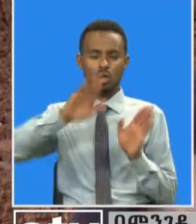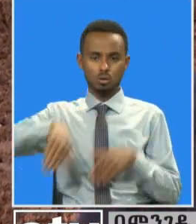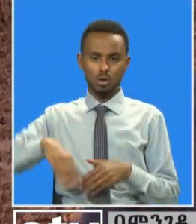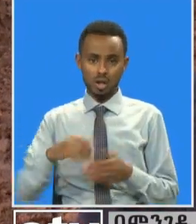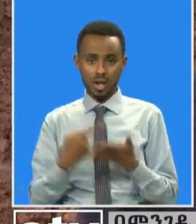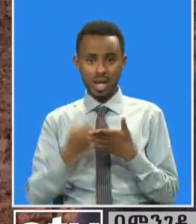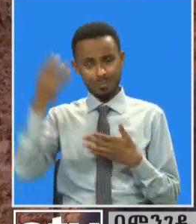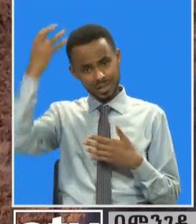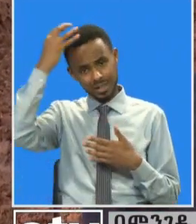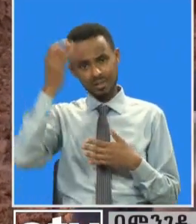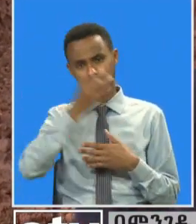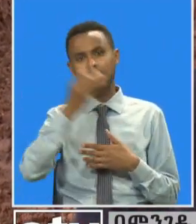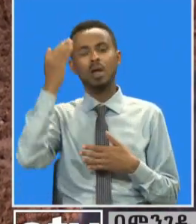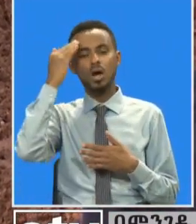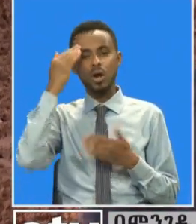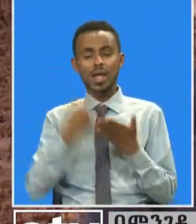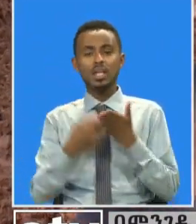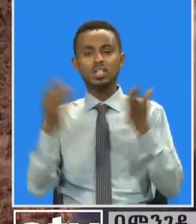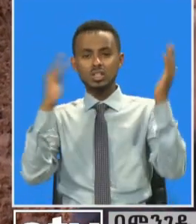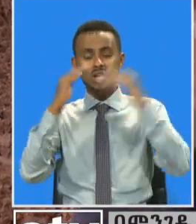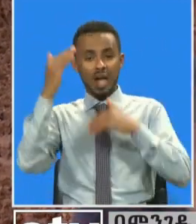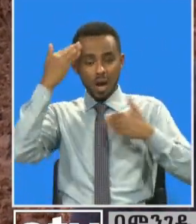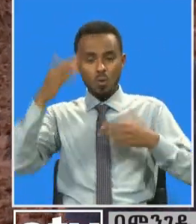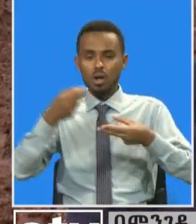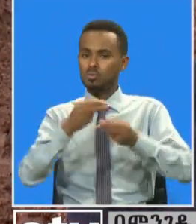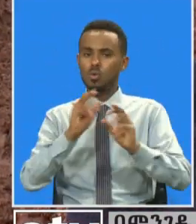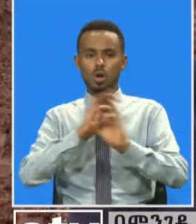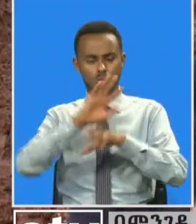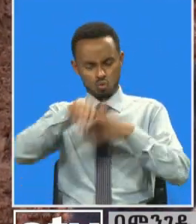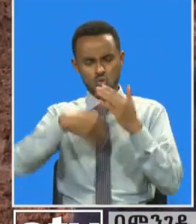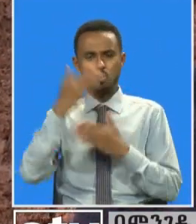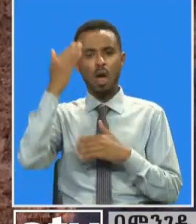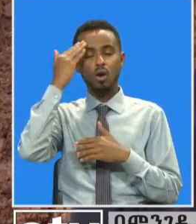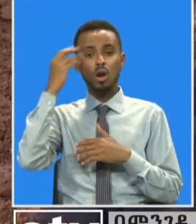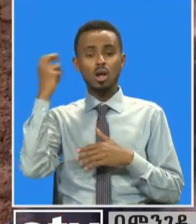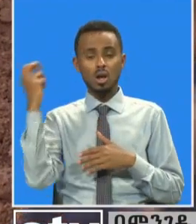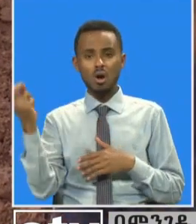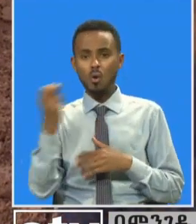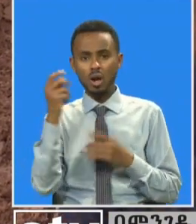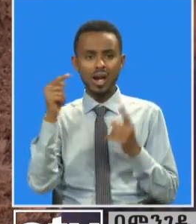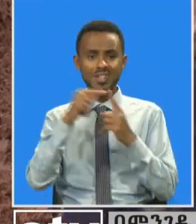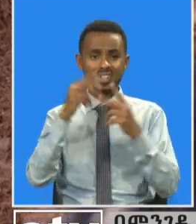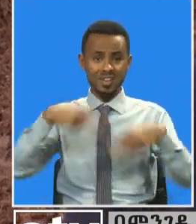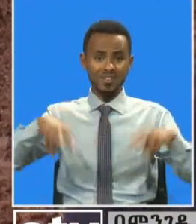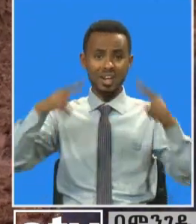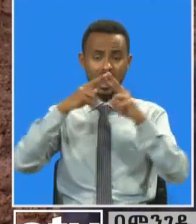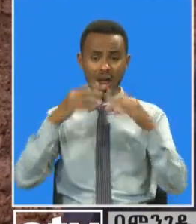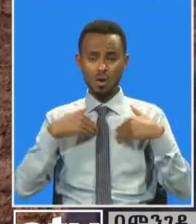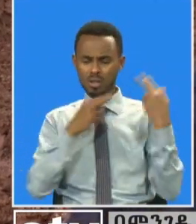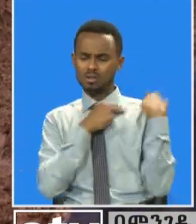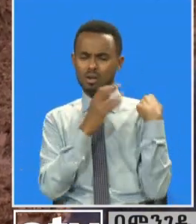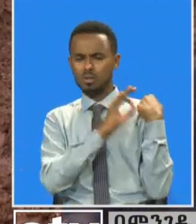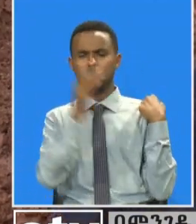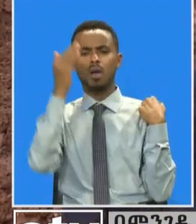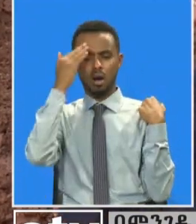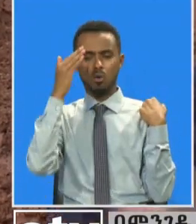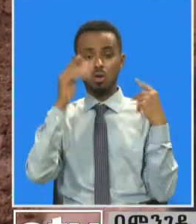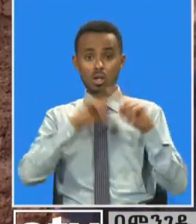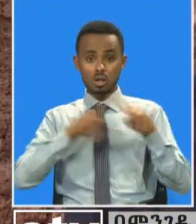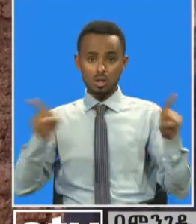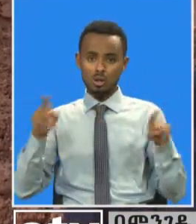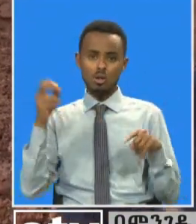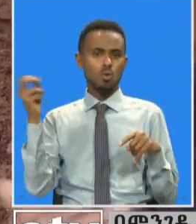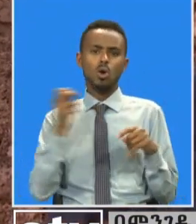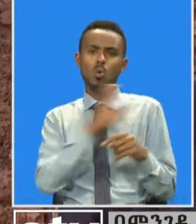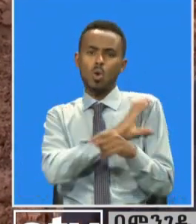ይህን መንግስት የሚያውቃል። ይህን ችግር ያላወቀ የመስሪያ ቤት የለም። ከወረዳ እስከ ፌዴራል ያለው ባለስልጣኖች በደንብ ያውቃሉ። ግን